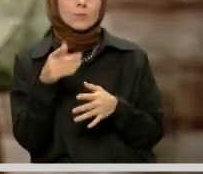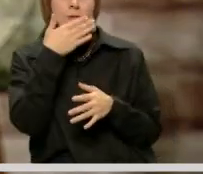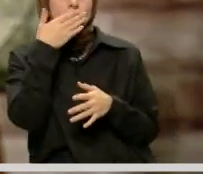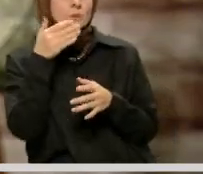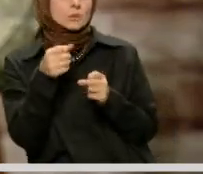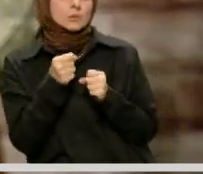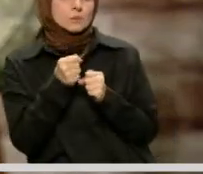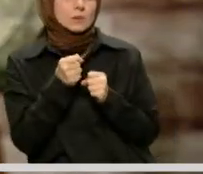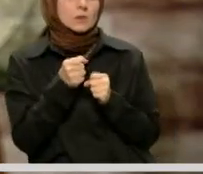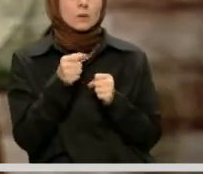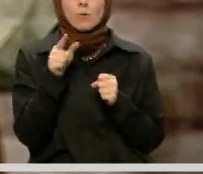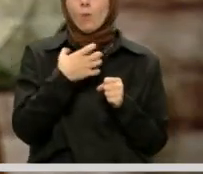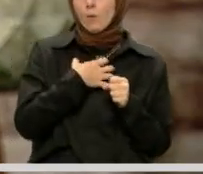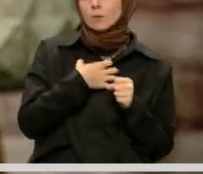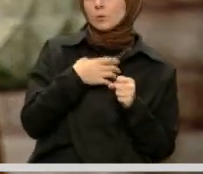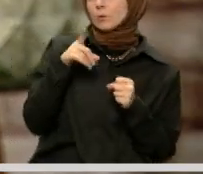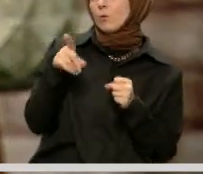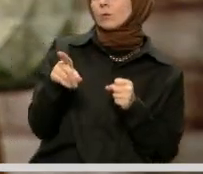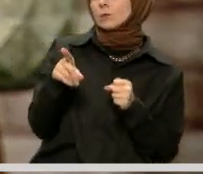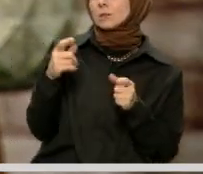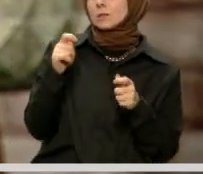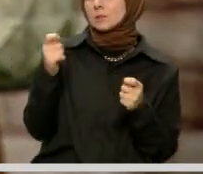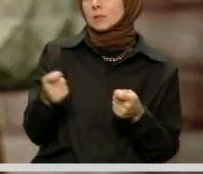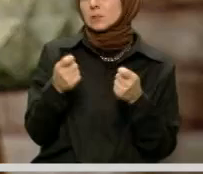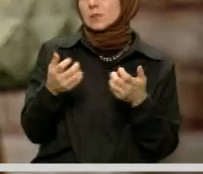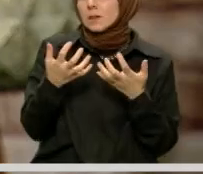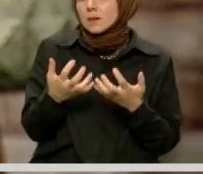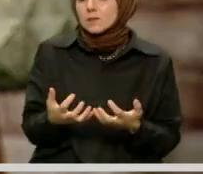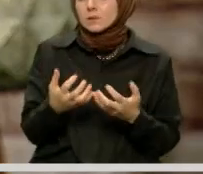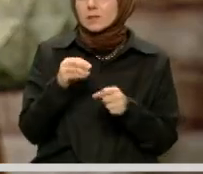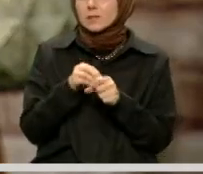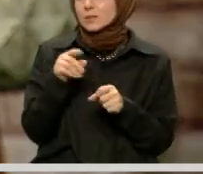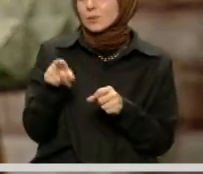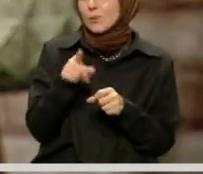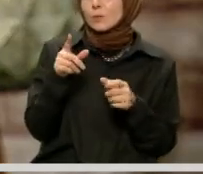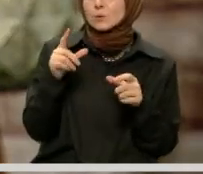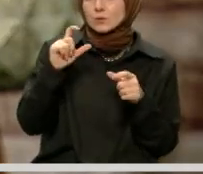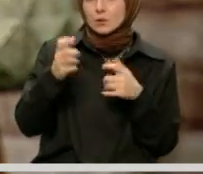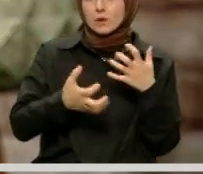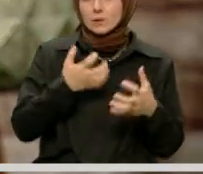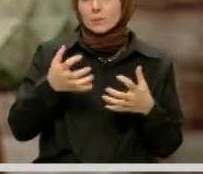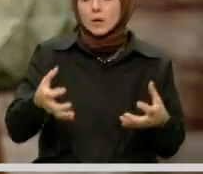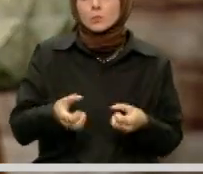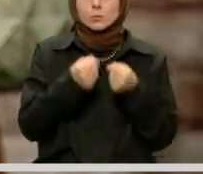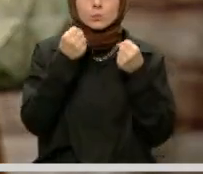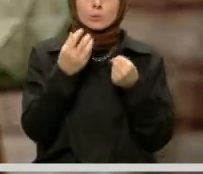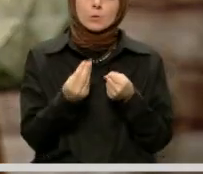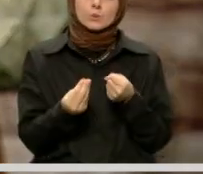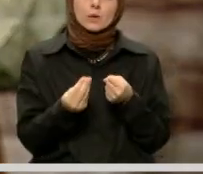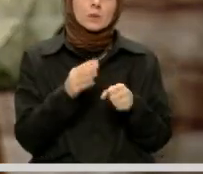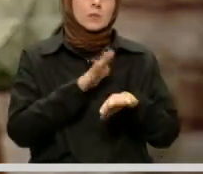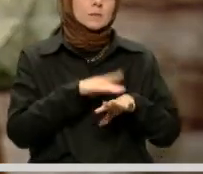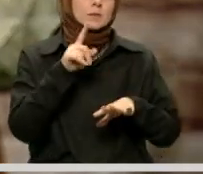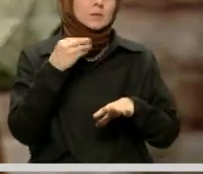sevaplardan cehennemden azat olacak. Cennetin belki de baş köşesinde ağırlanacak. Yaptığınız bir güzel davranış